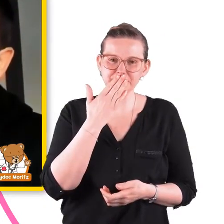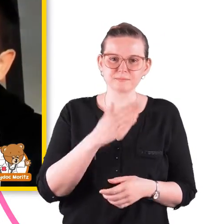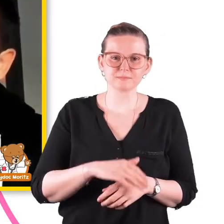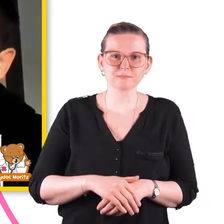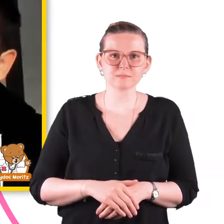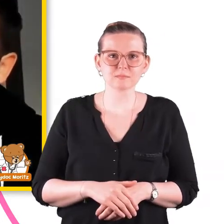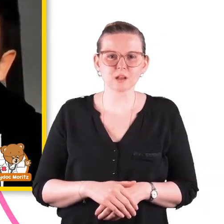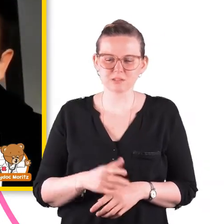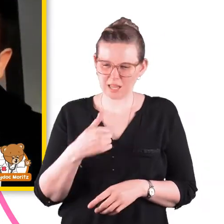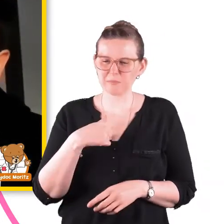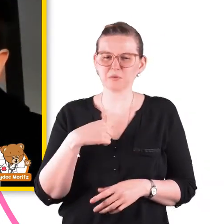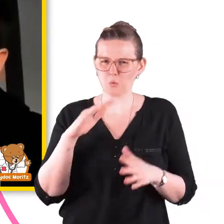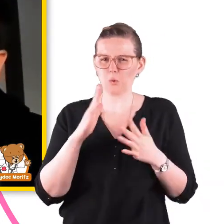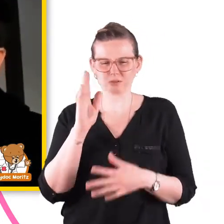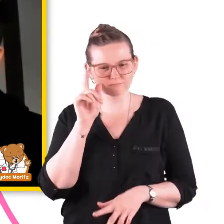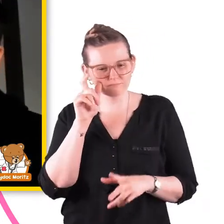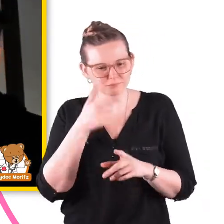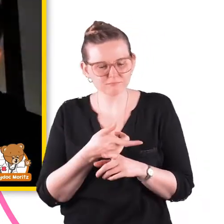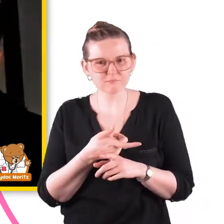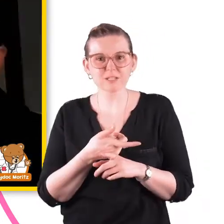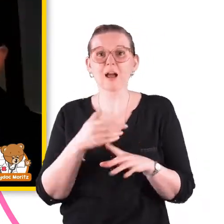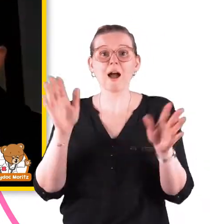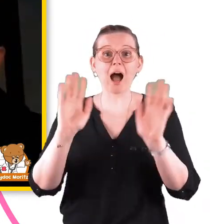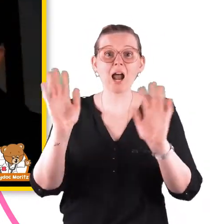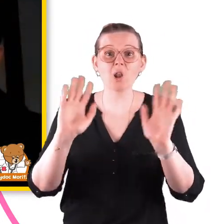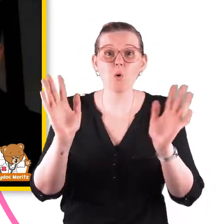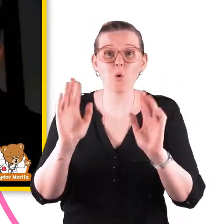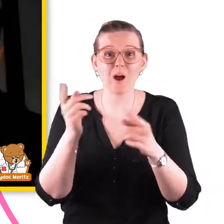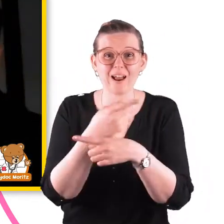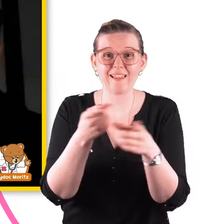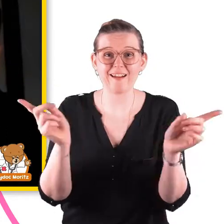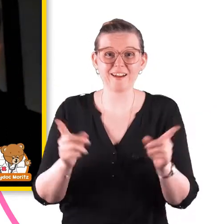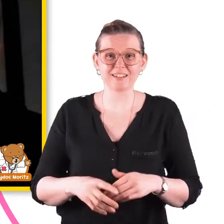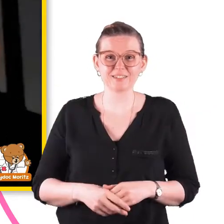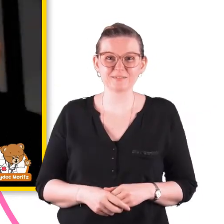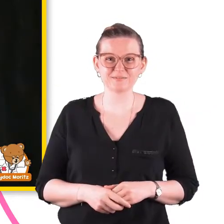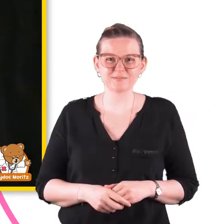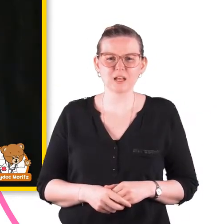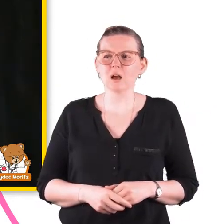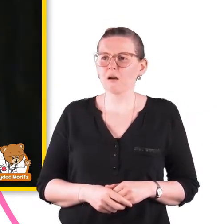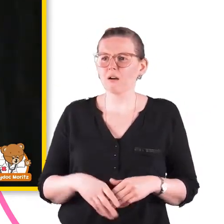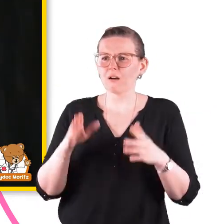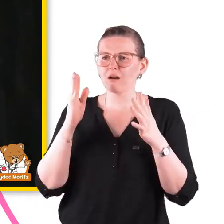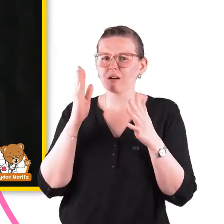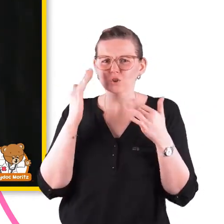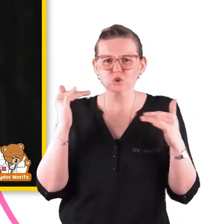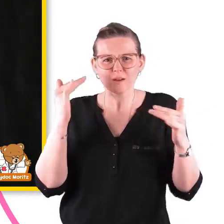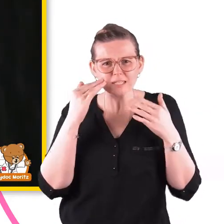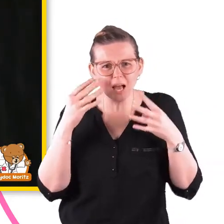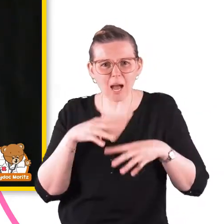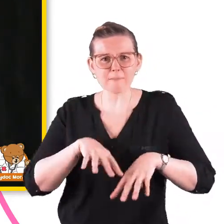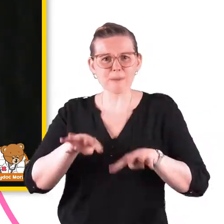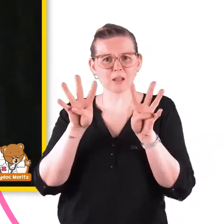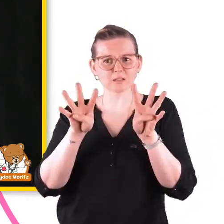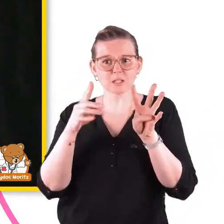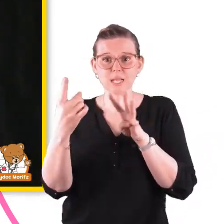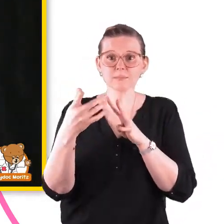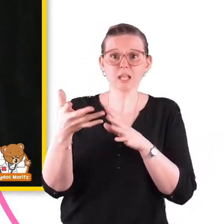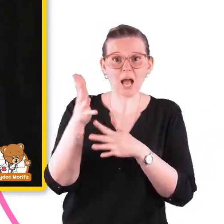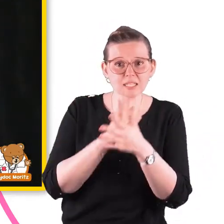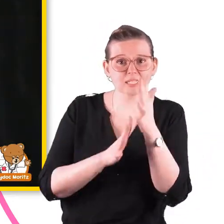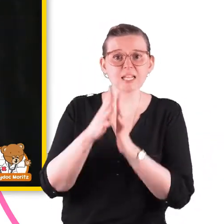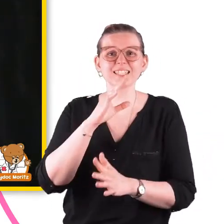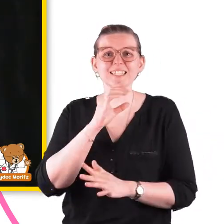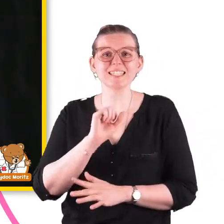Ich war gerade ein bisschen eingenickt. Hallo zusammen! Aber Schwester Amanda, Sie müssen doch gleich erzählen, wie es der